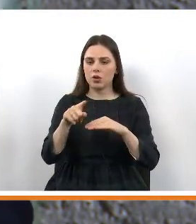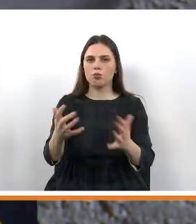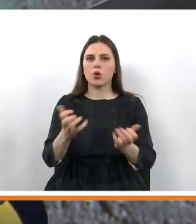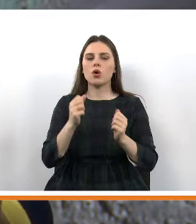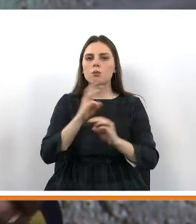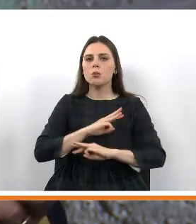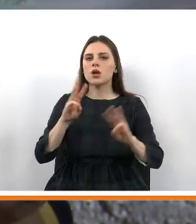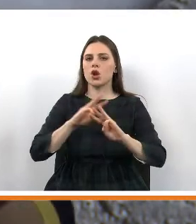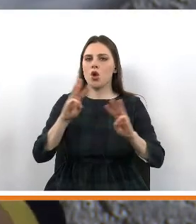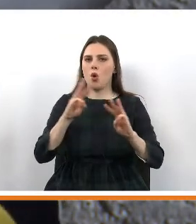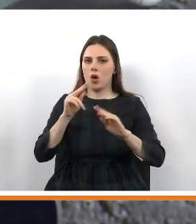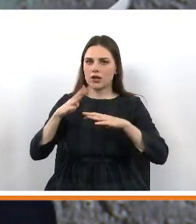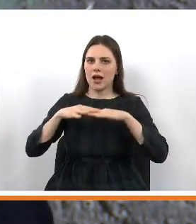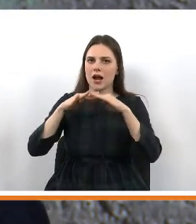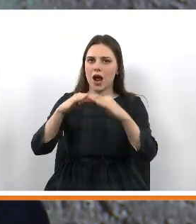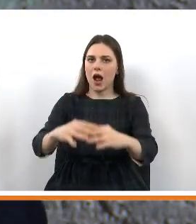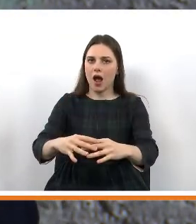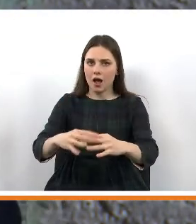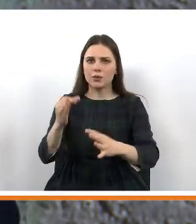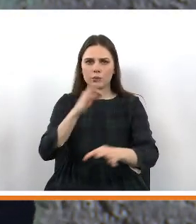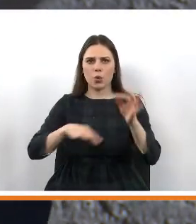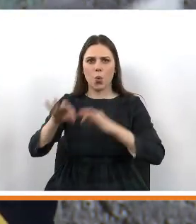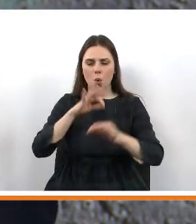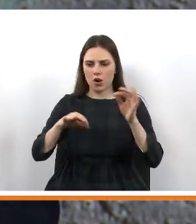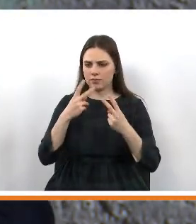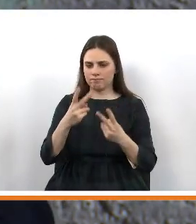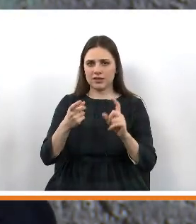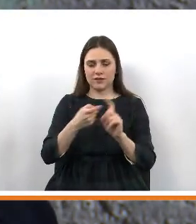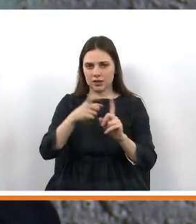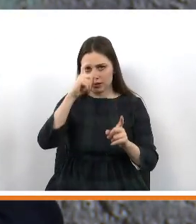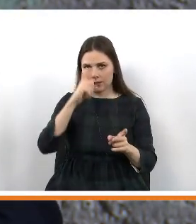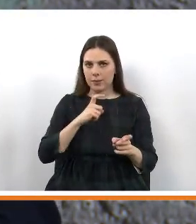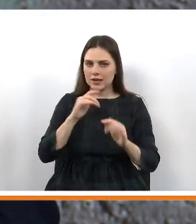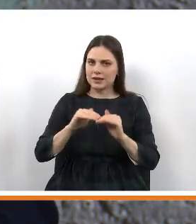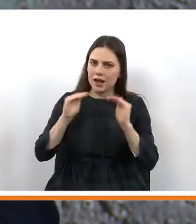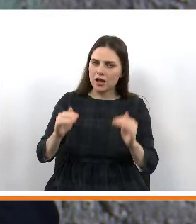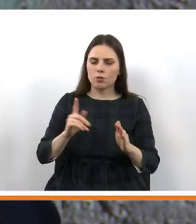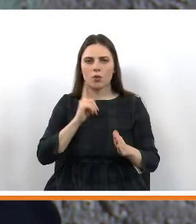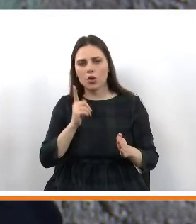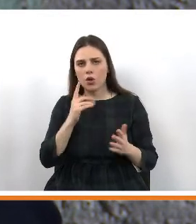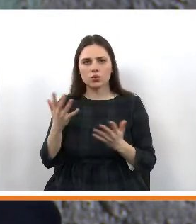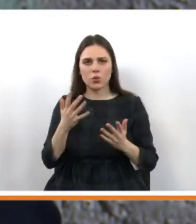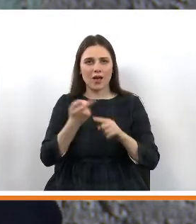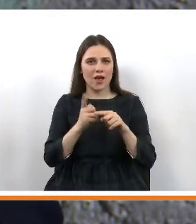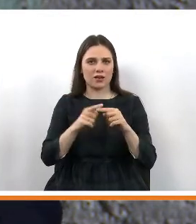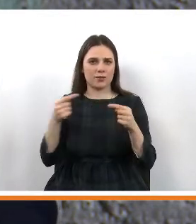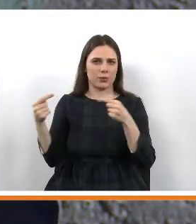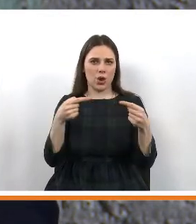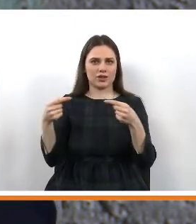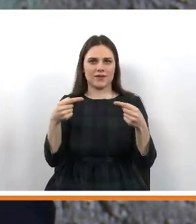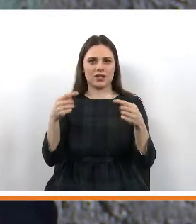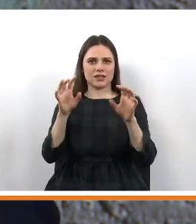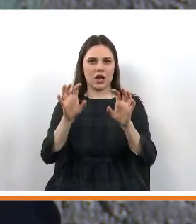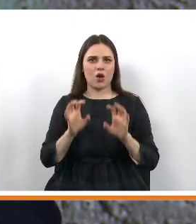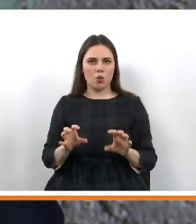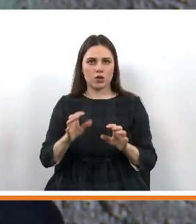какие-то проекты, связанные абсолютно непонятно с чем, там, с детьми, с молодежью, еще с чем-то. Но это закону противоречит. Понятно, что